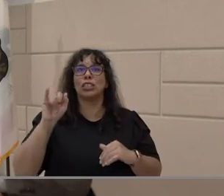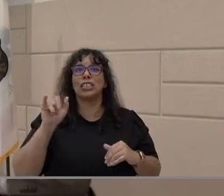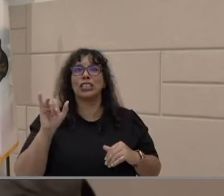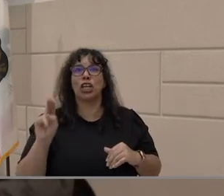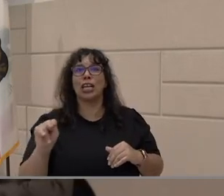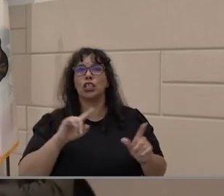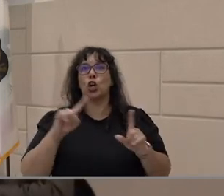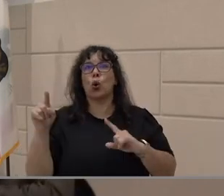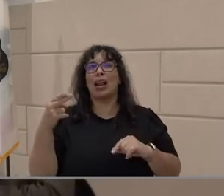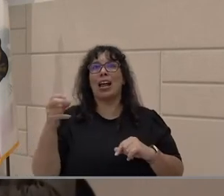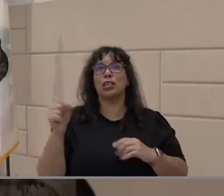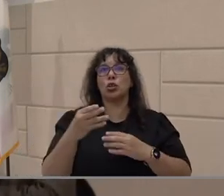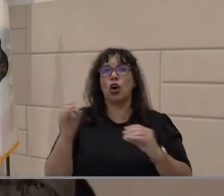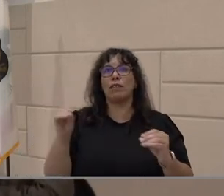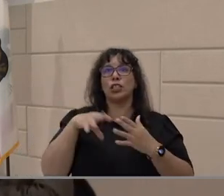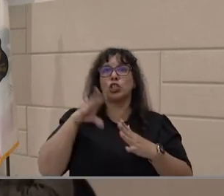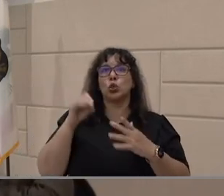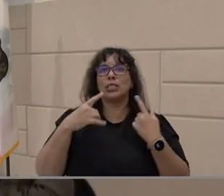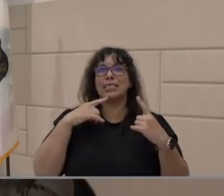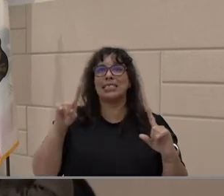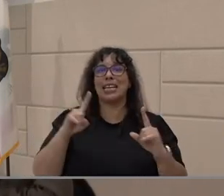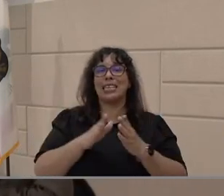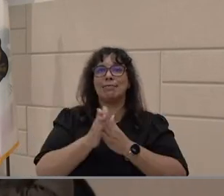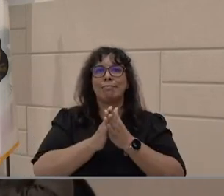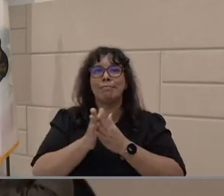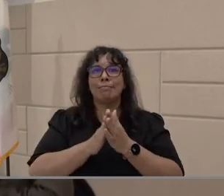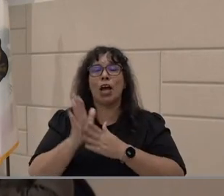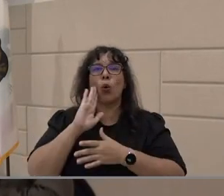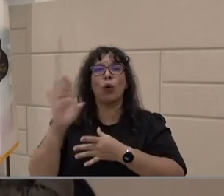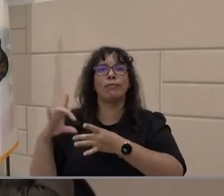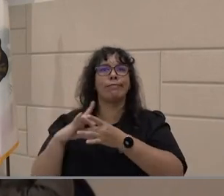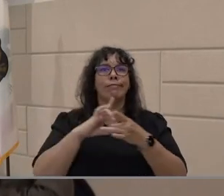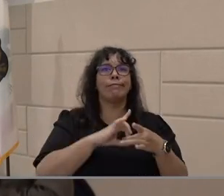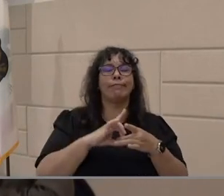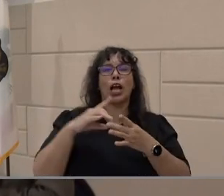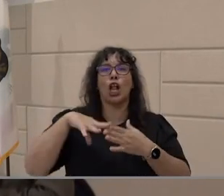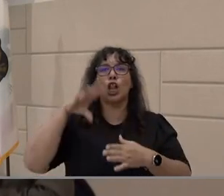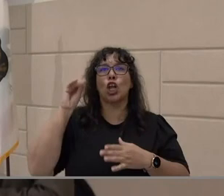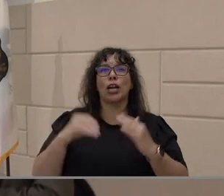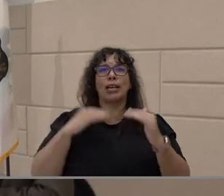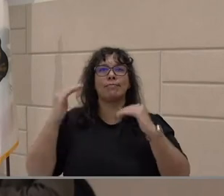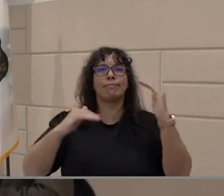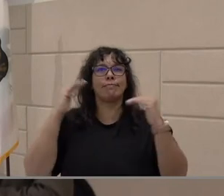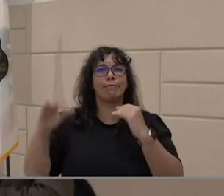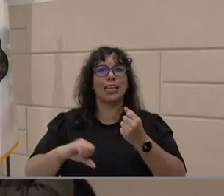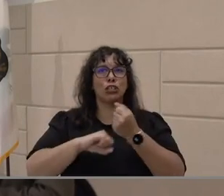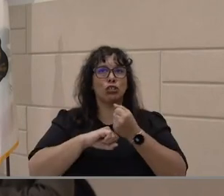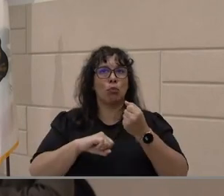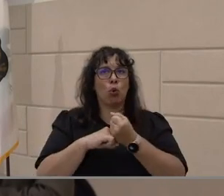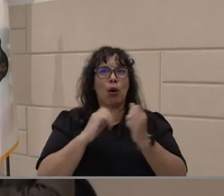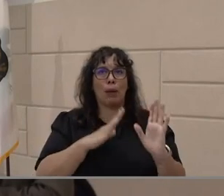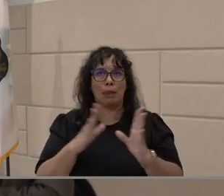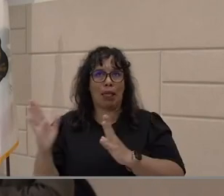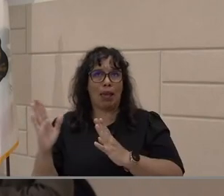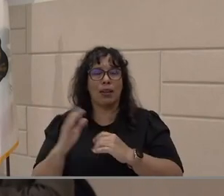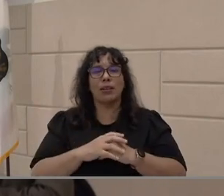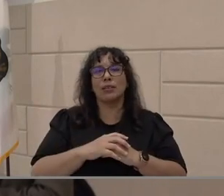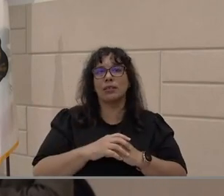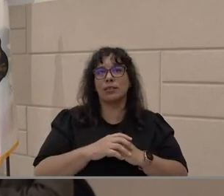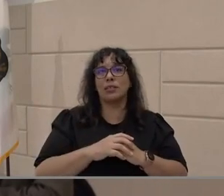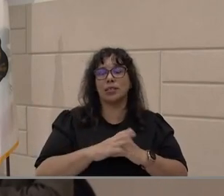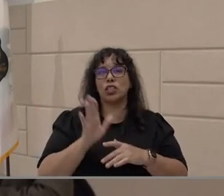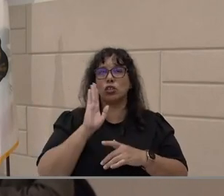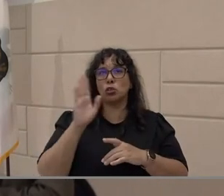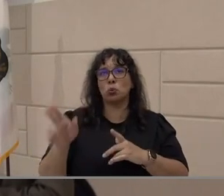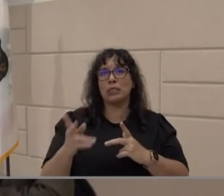មដើម្បីជួយសិស្សជាផ្នែកមួយនៃការជំរុញសិស្សមានការលូតលាស់ក្នុងការរៀ